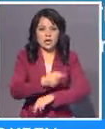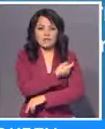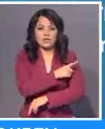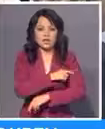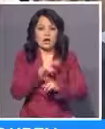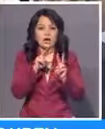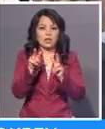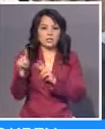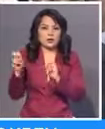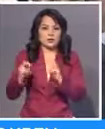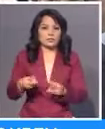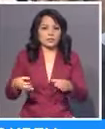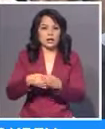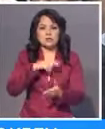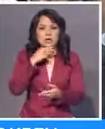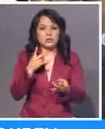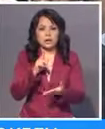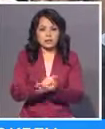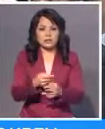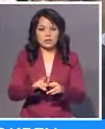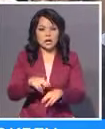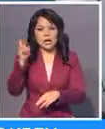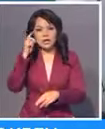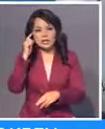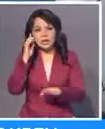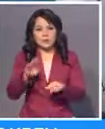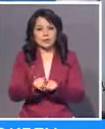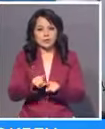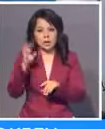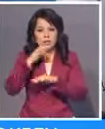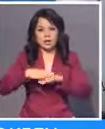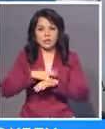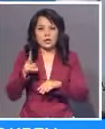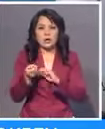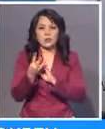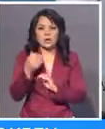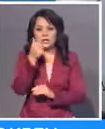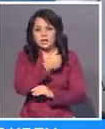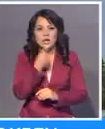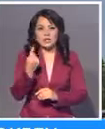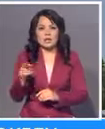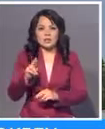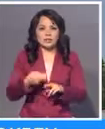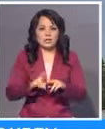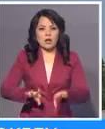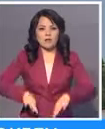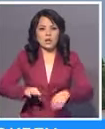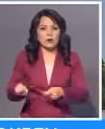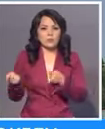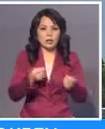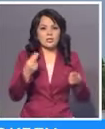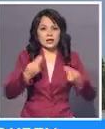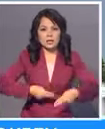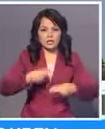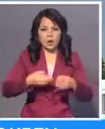ветеринариялық қадағалау шаралары сақталады. Сонымен қатар Қырғыз еліне 2014 жылдың 1 қаңтарынан кейін әкелінген автомобильдер ғана